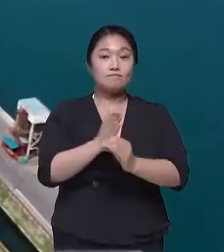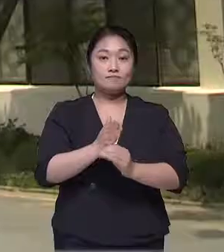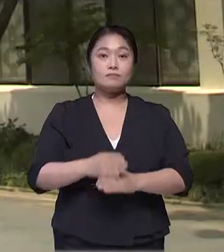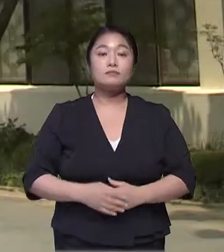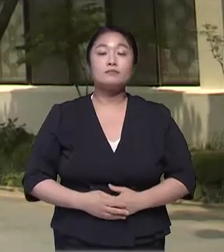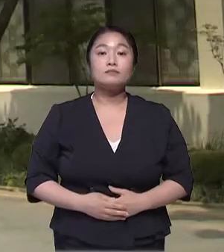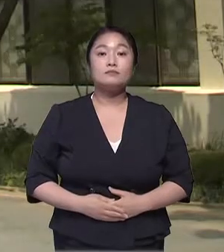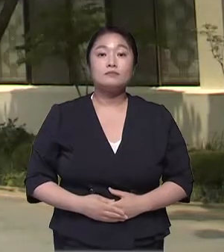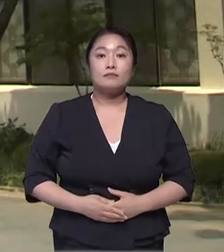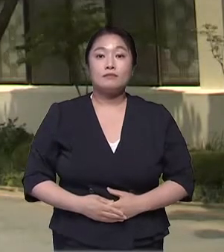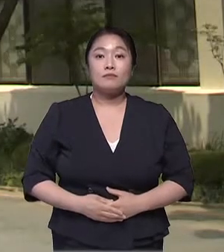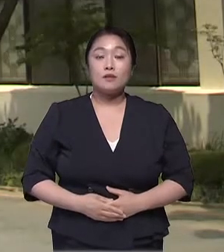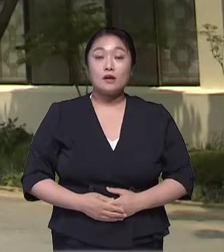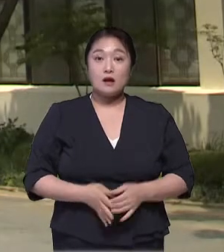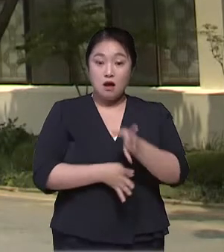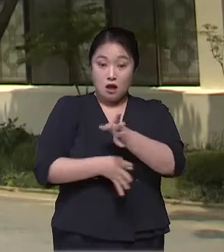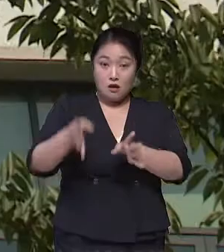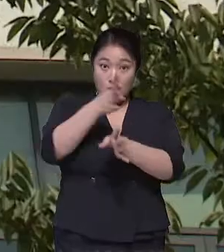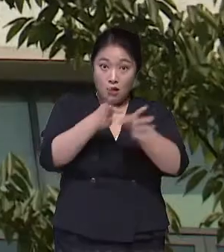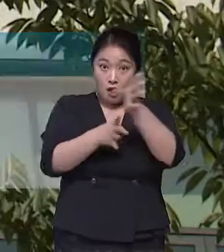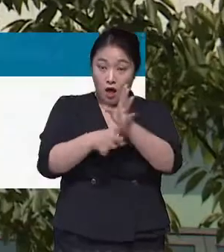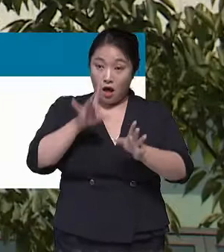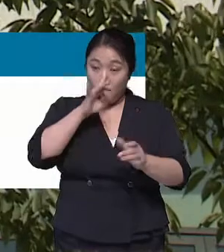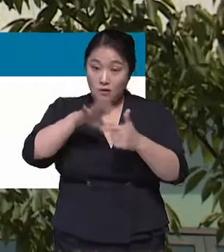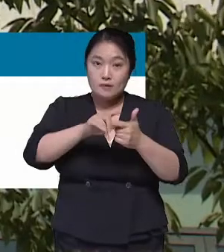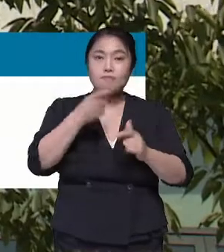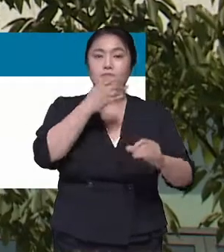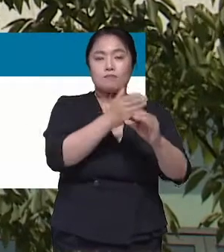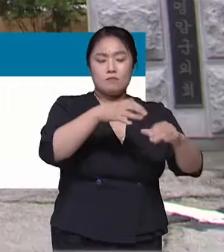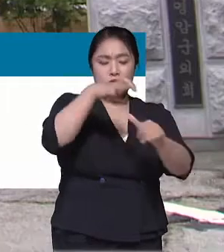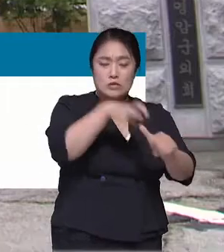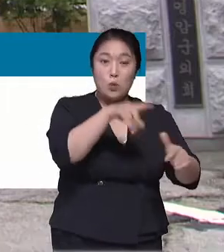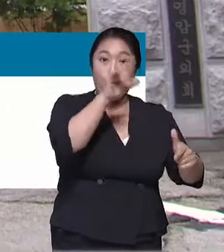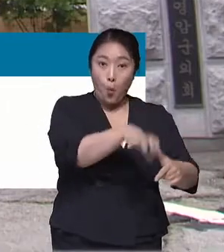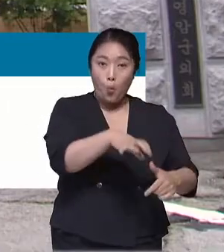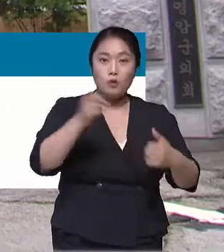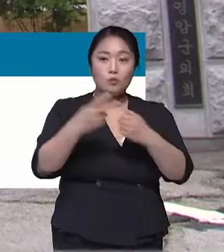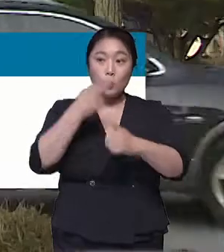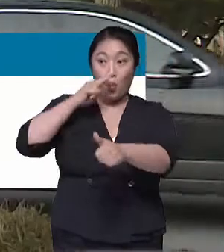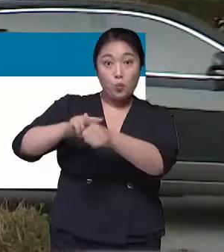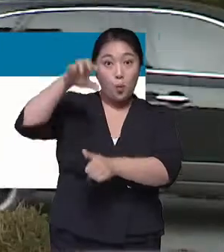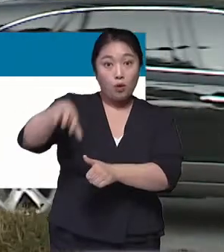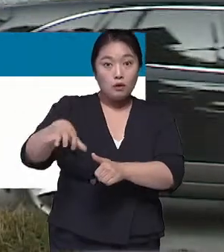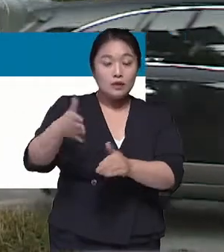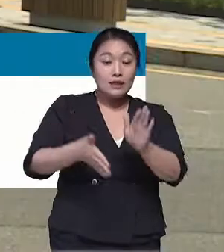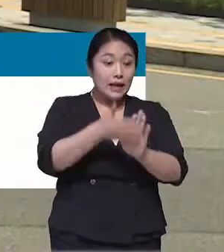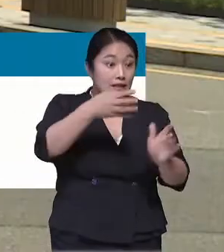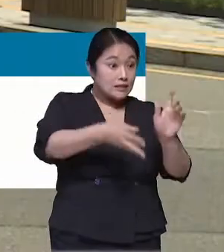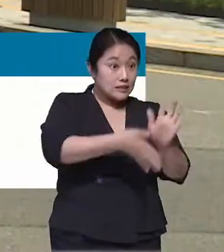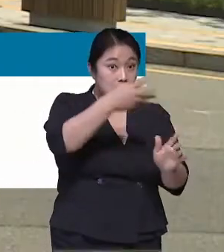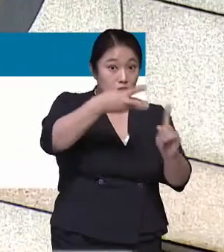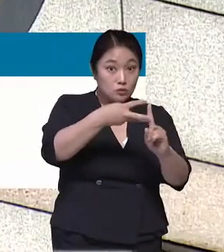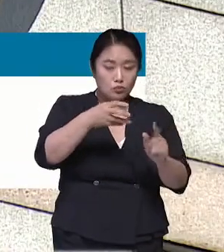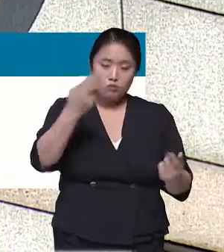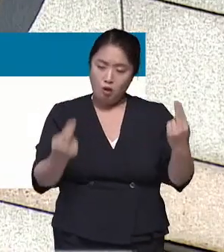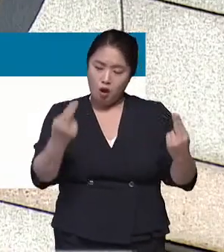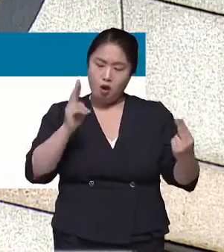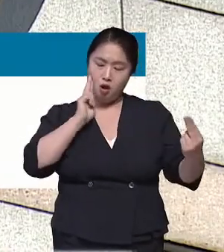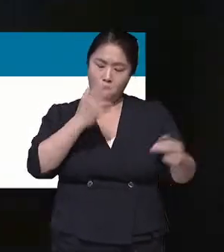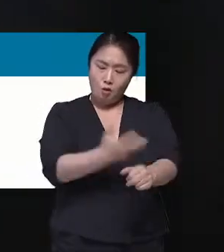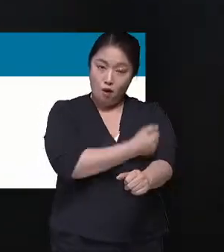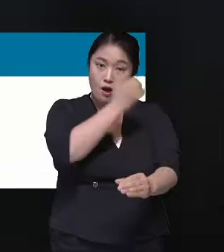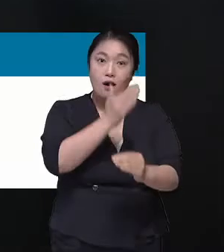있습니다 3선 연임에 따른 무주공산 지역과 3선 도전 지역은 타 시군 보다 경쟁이 거셀 것으로